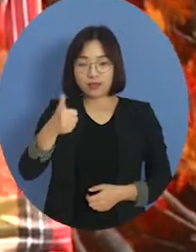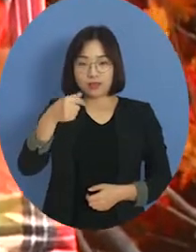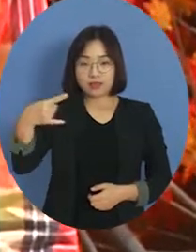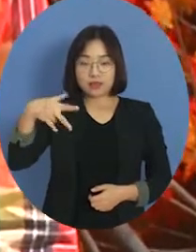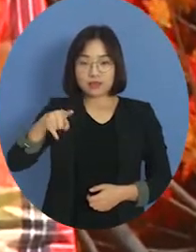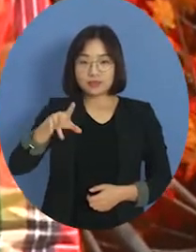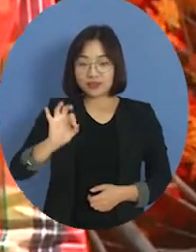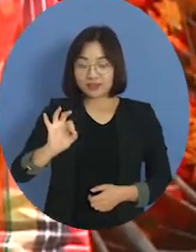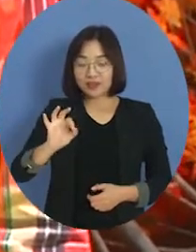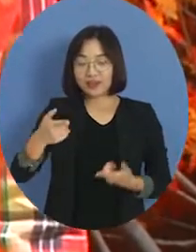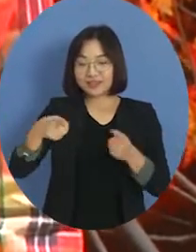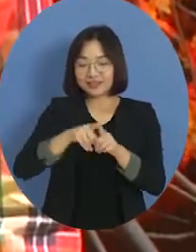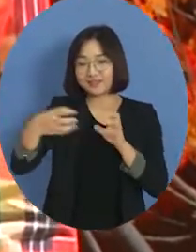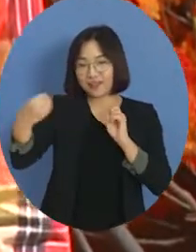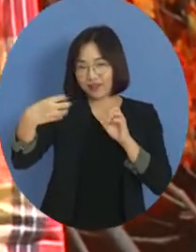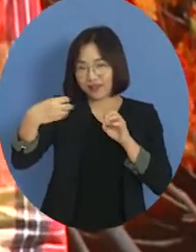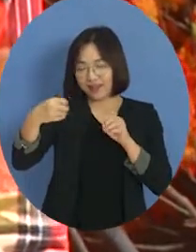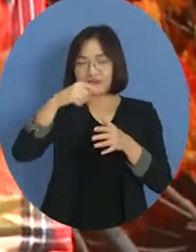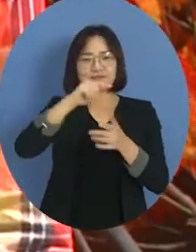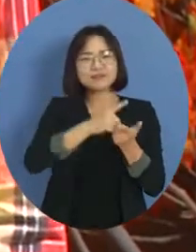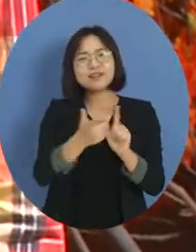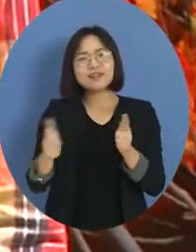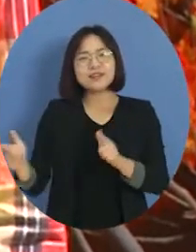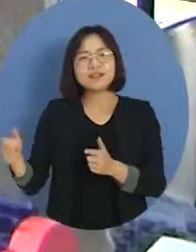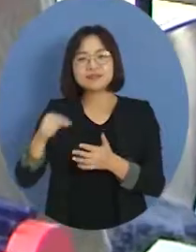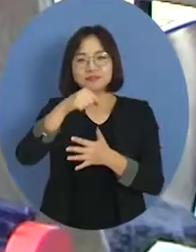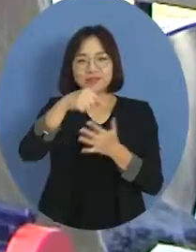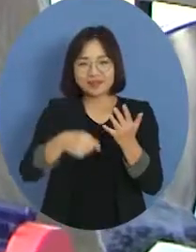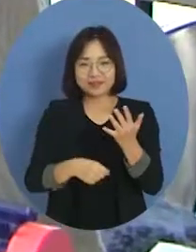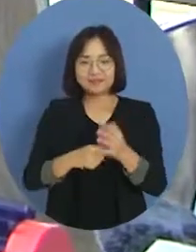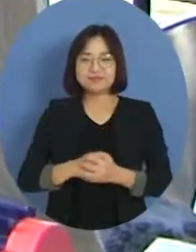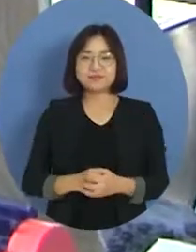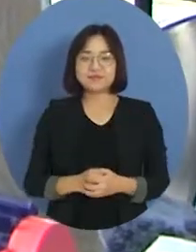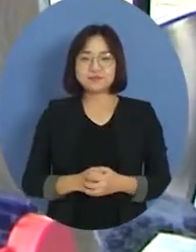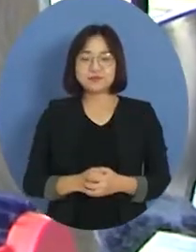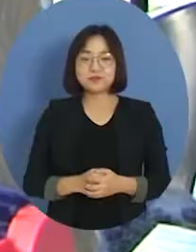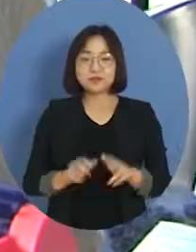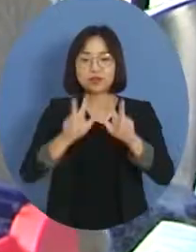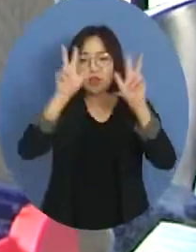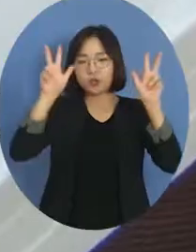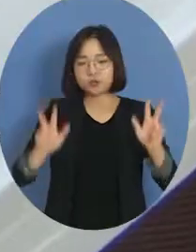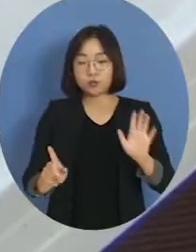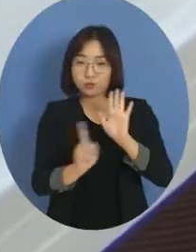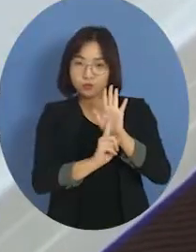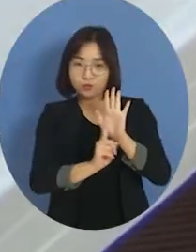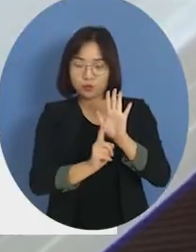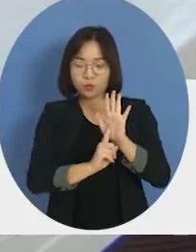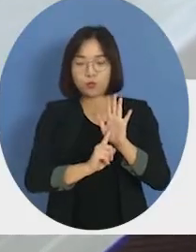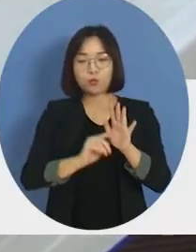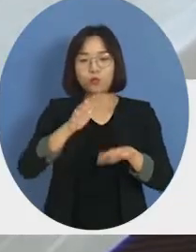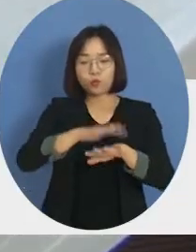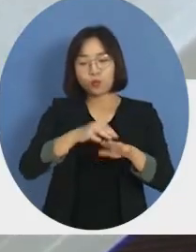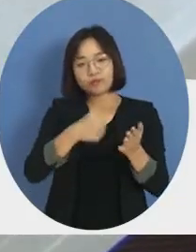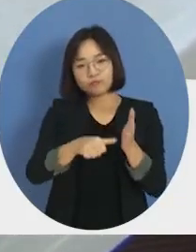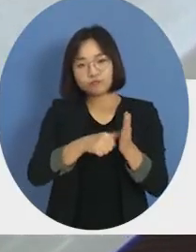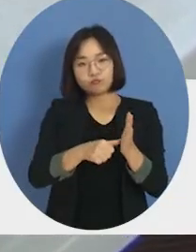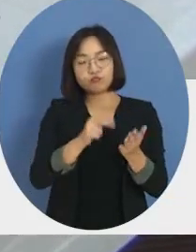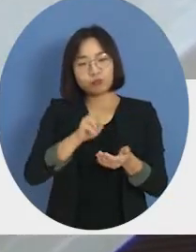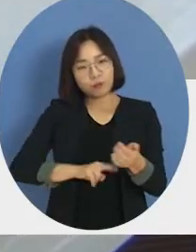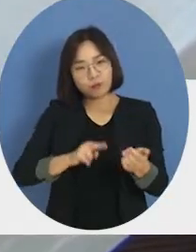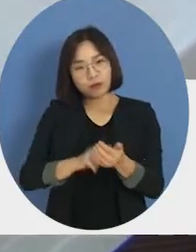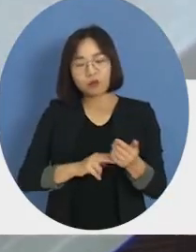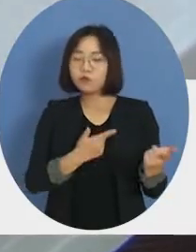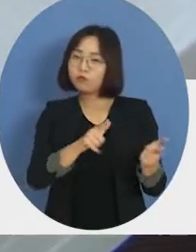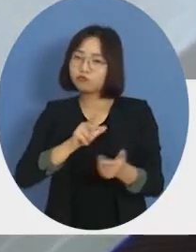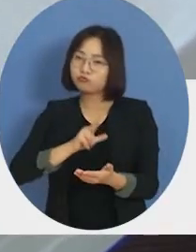함께하는 생생수다 등 다양한 프로그램과 함께 시군 주민자치 전시 홍보부스, 농특산물 판매,